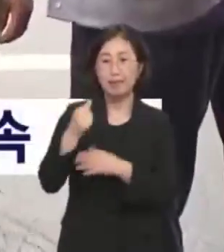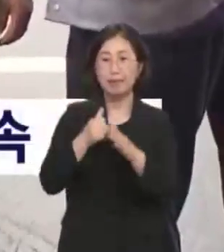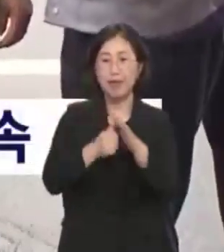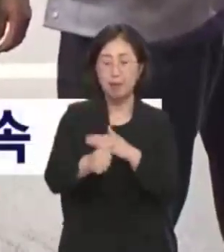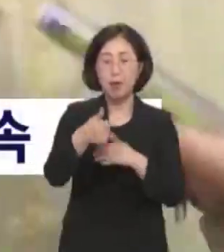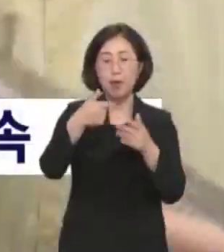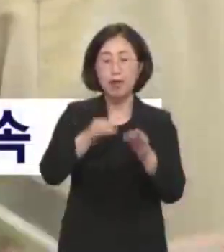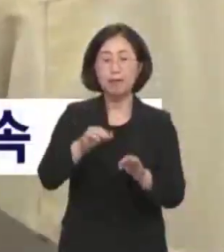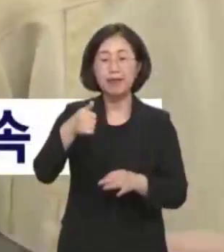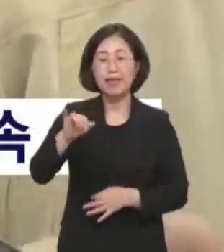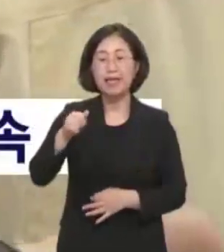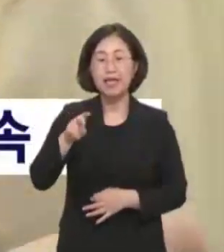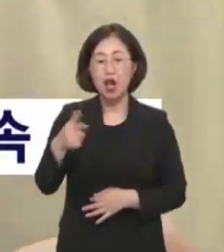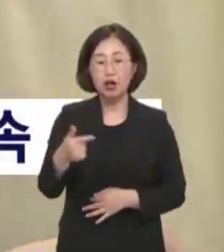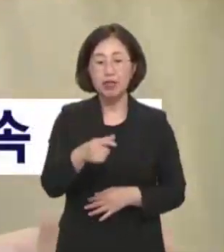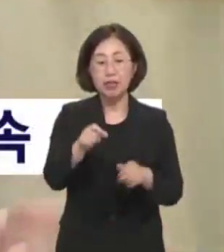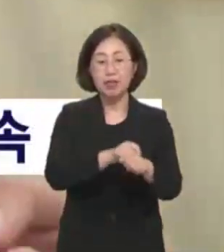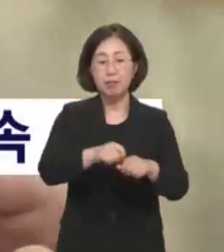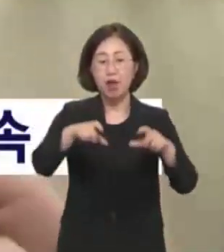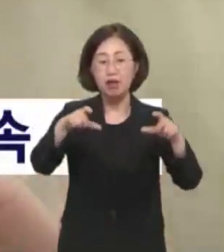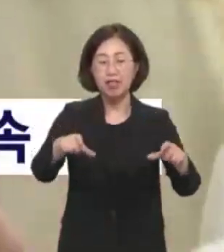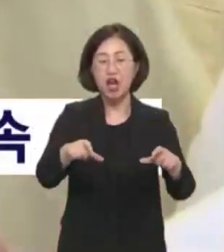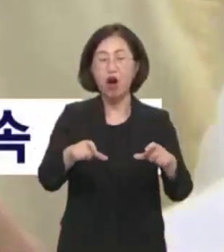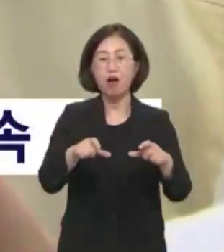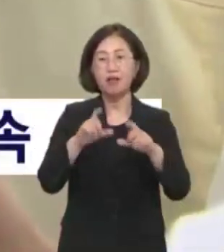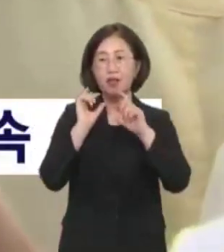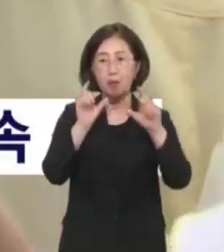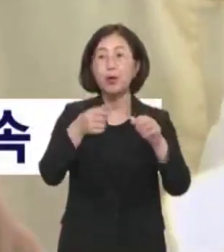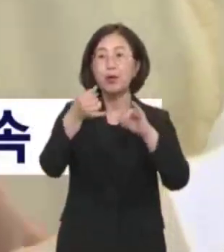입은 주민들에게 특별재난지역 선포를 약속했습니다.